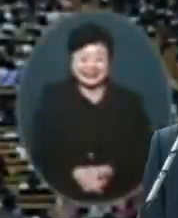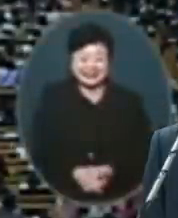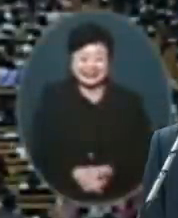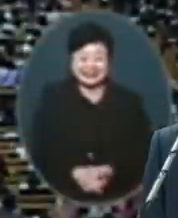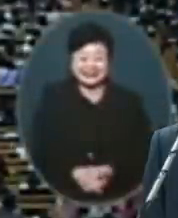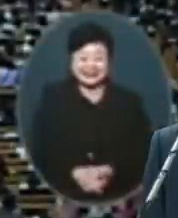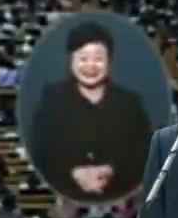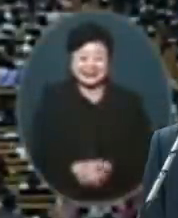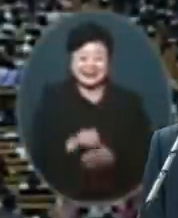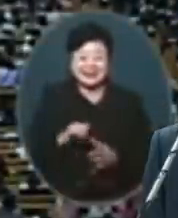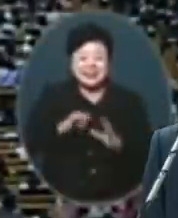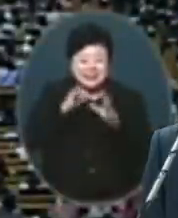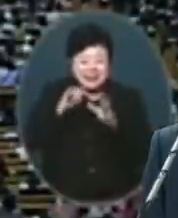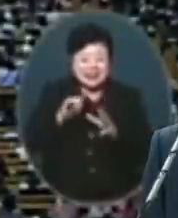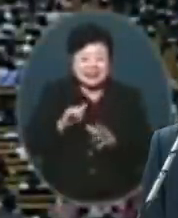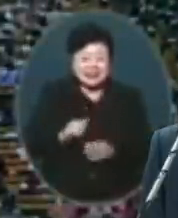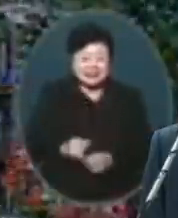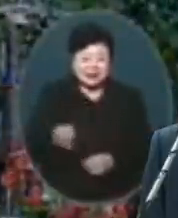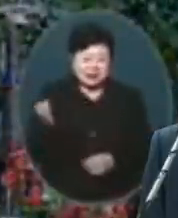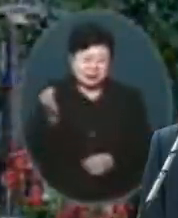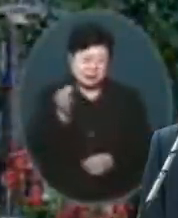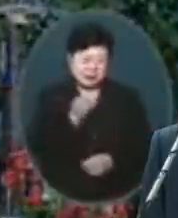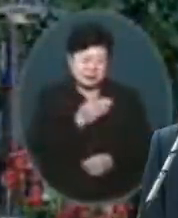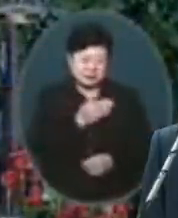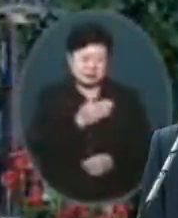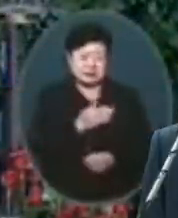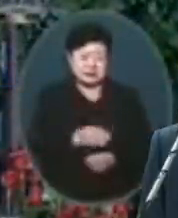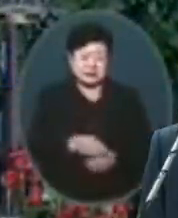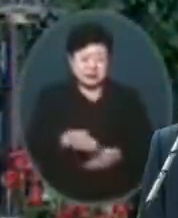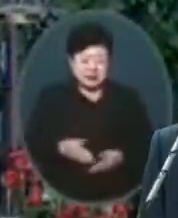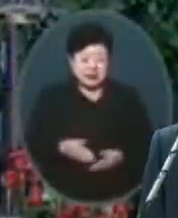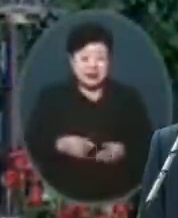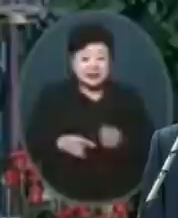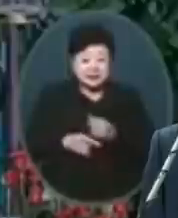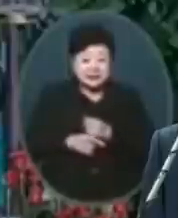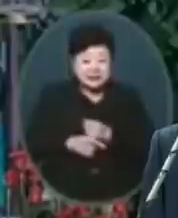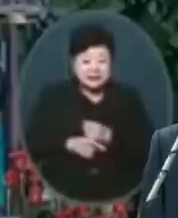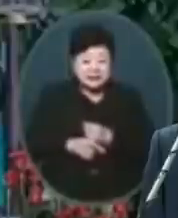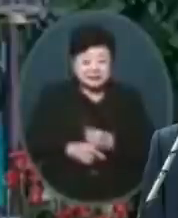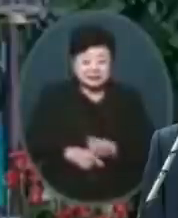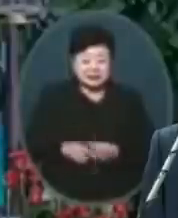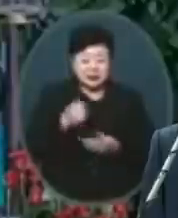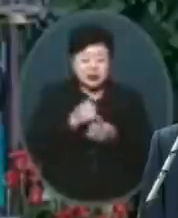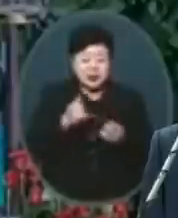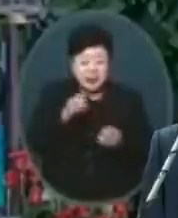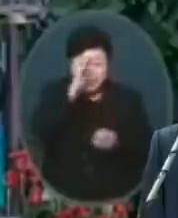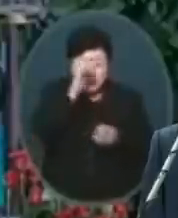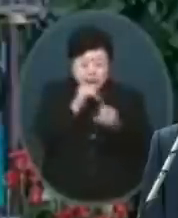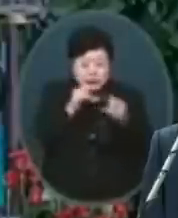오늘 이 세상에서 사는 죄인들과 병든 자들은